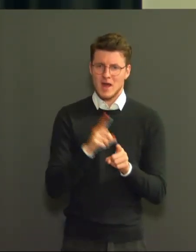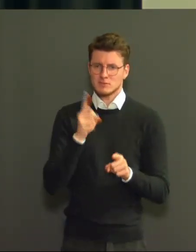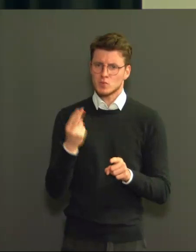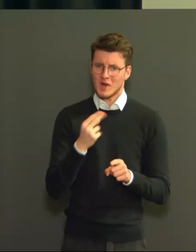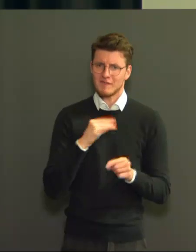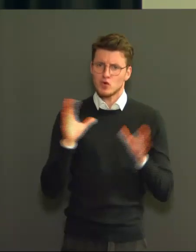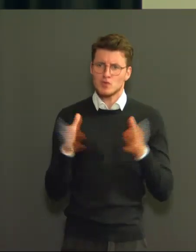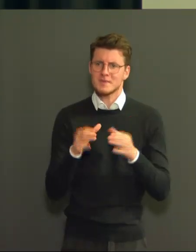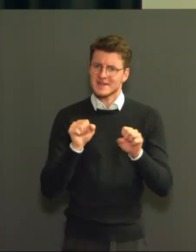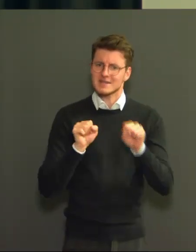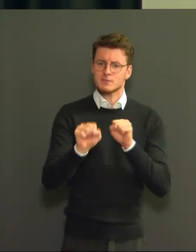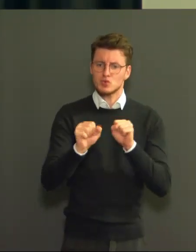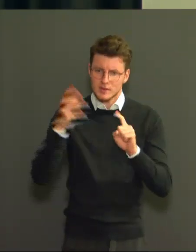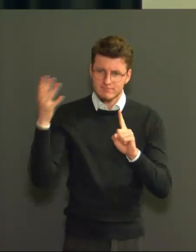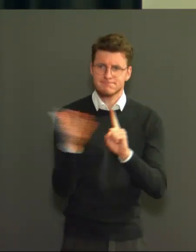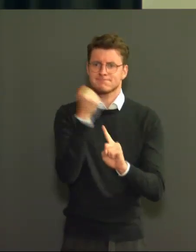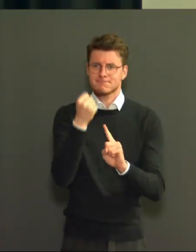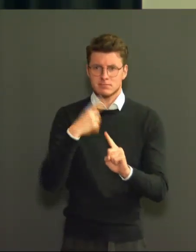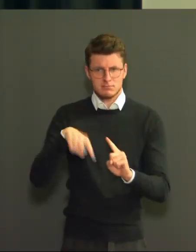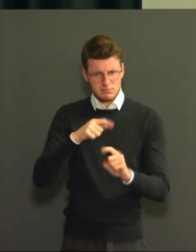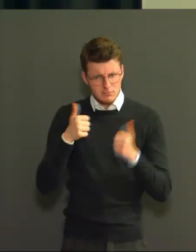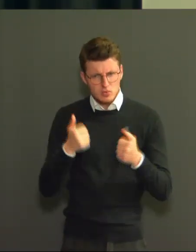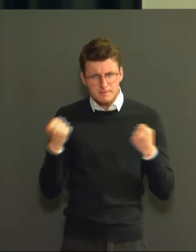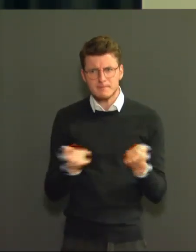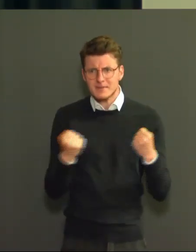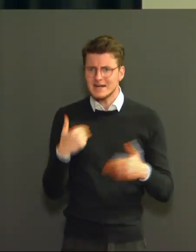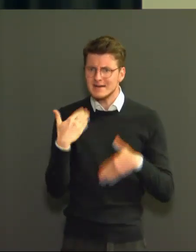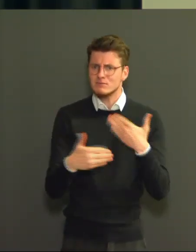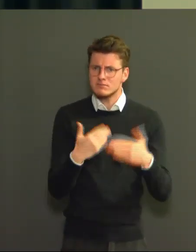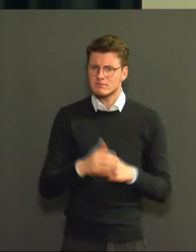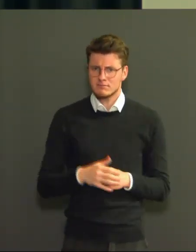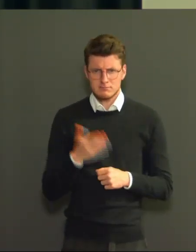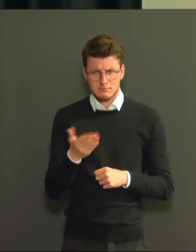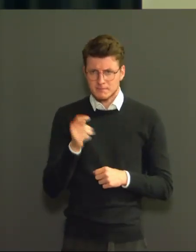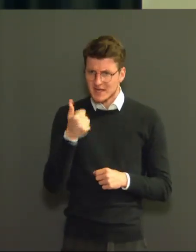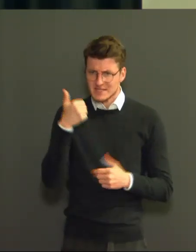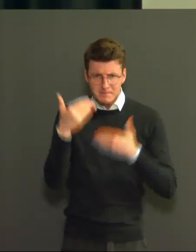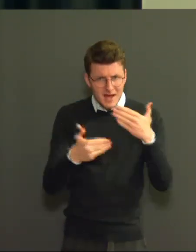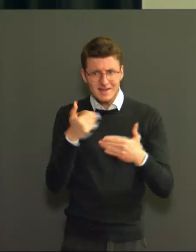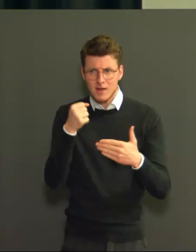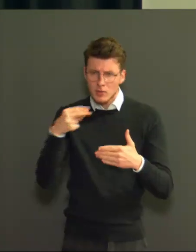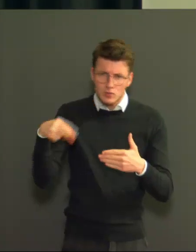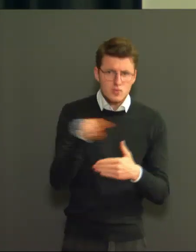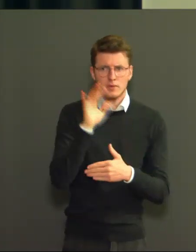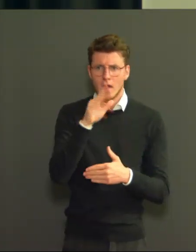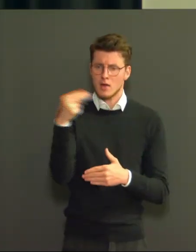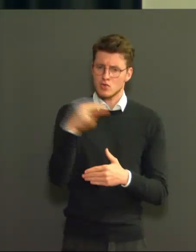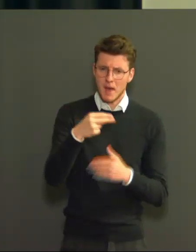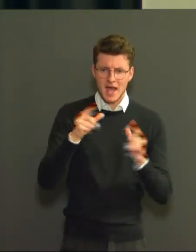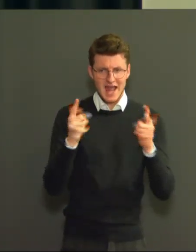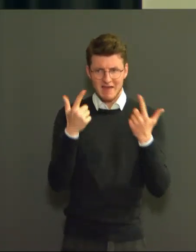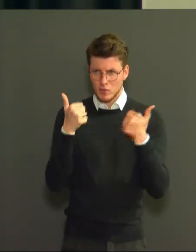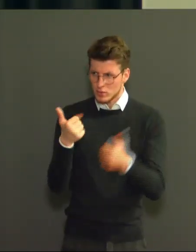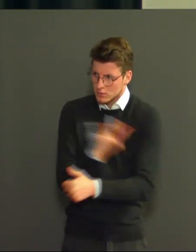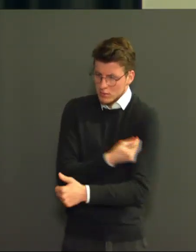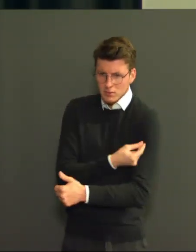bereiken. Dit is de beste manier om zo snel mogelijk terug te keren naar het normale leven.